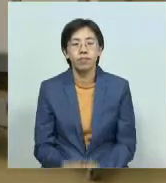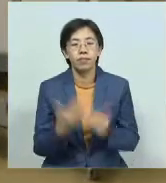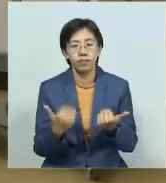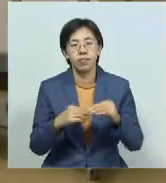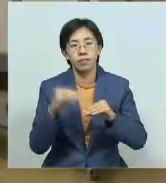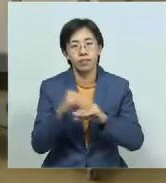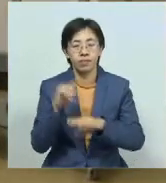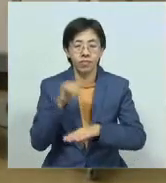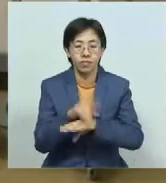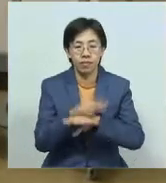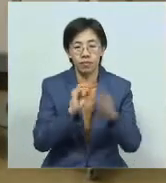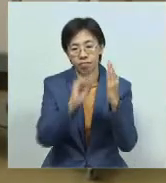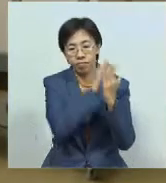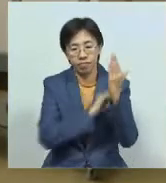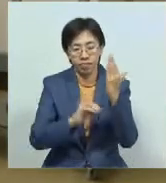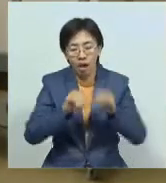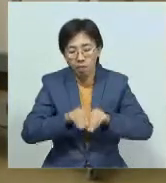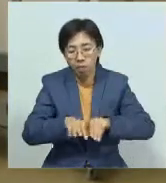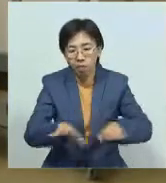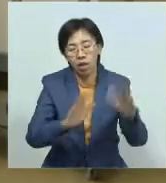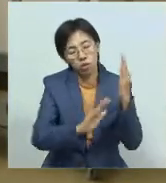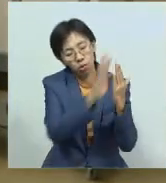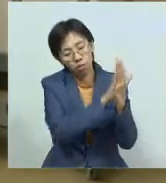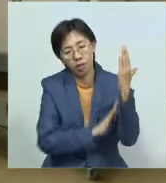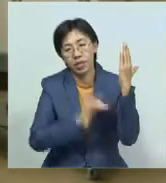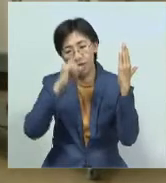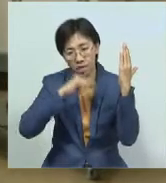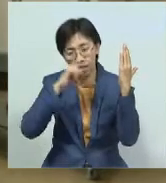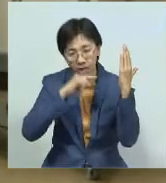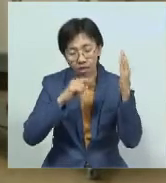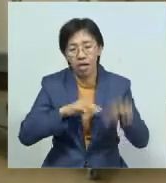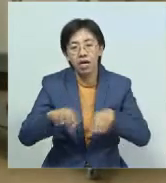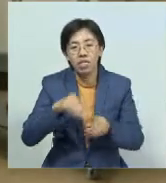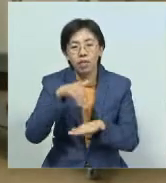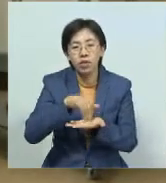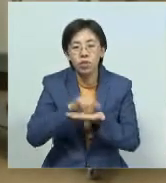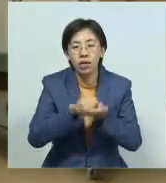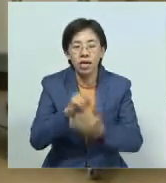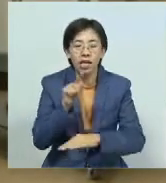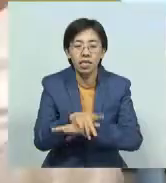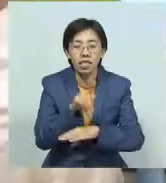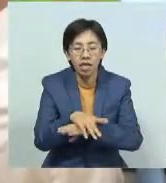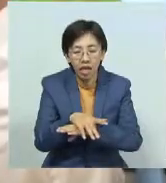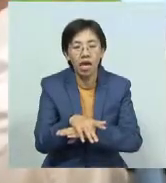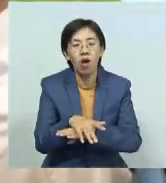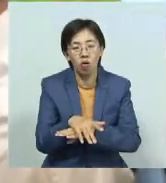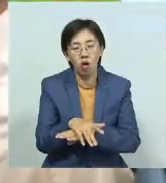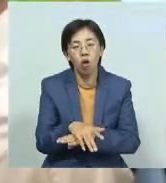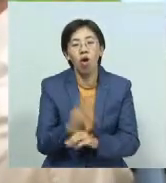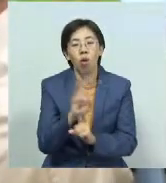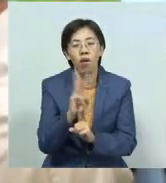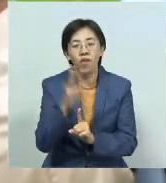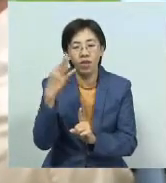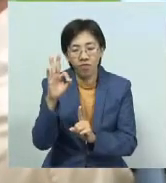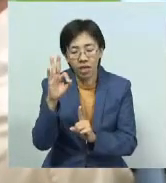การเน็ตประชารัฐได้ขยายโครงข่ายครอบคลุมทั่วทั้งประเทศพร้อมจัดให้มีจุดให้บริการอินเทอร์เน็ตแบบไร้สายหรือว่าฟรี Wi-Fi ห